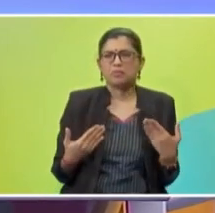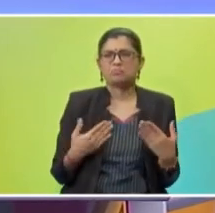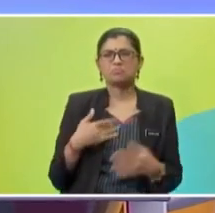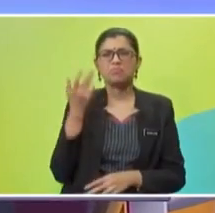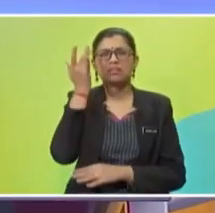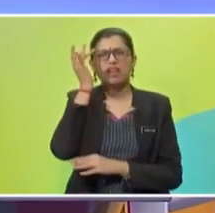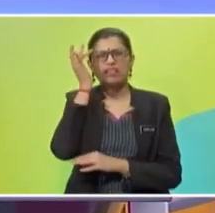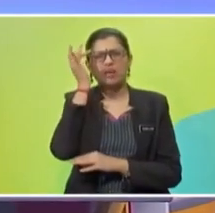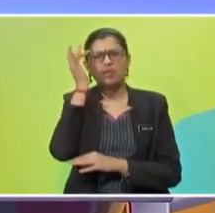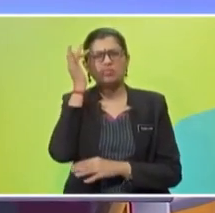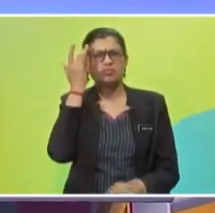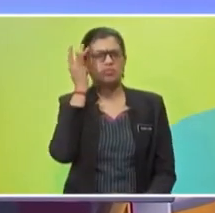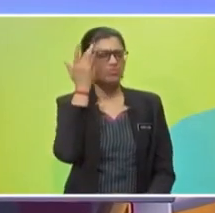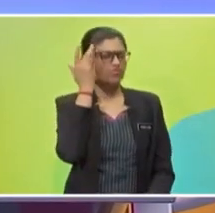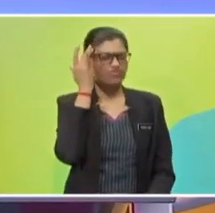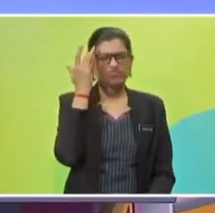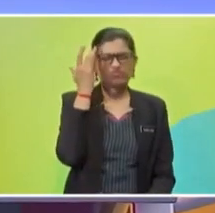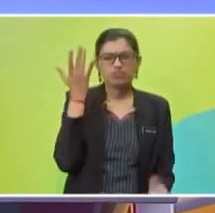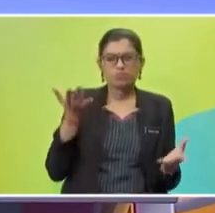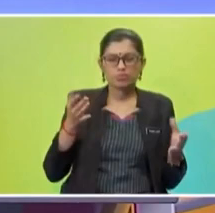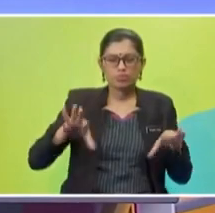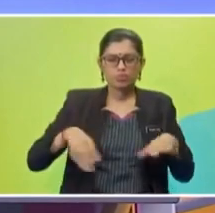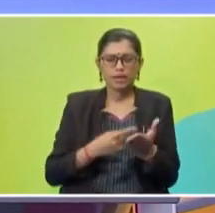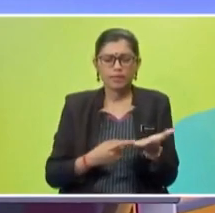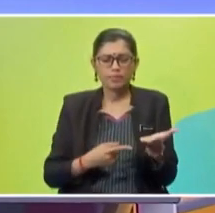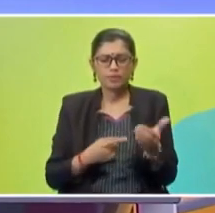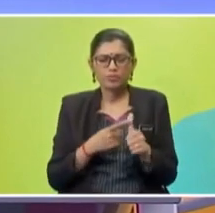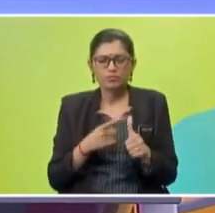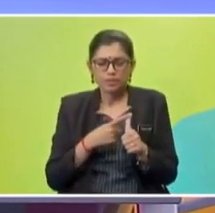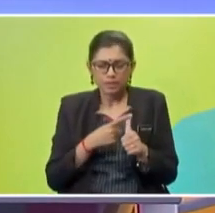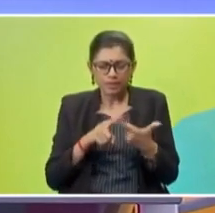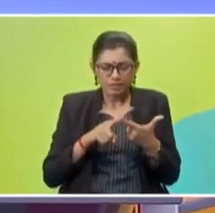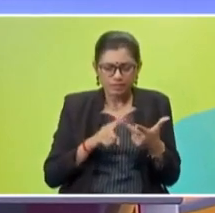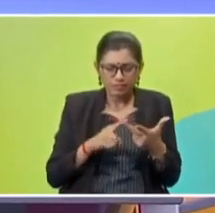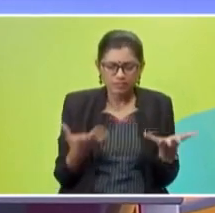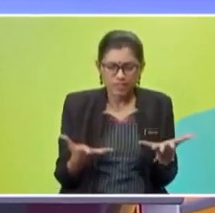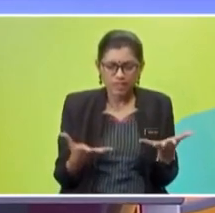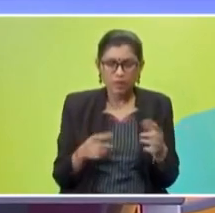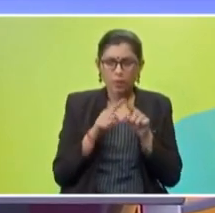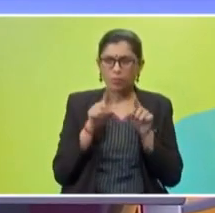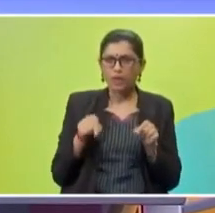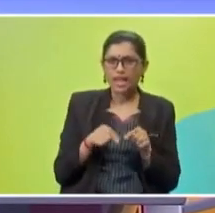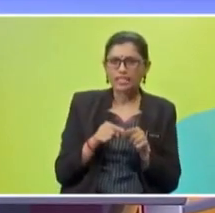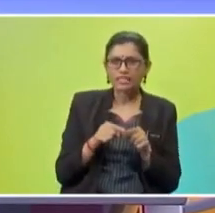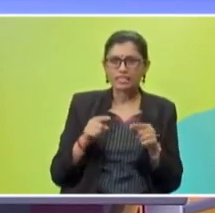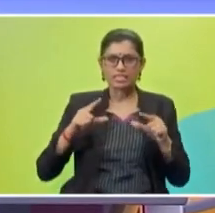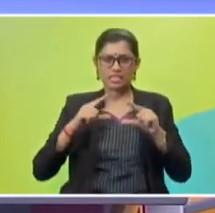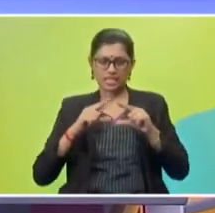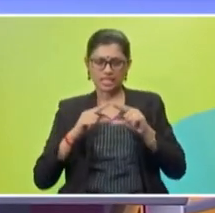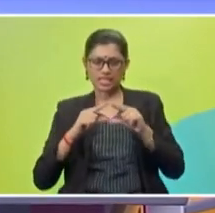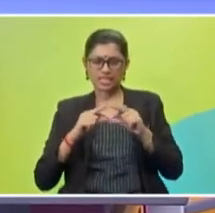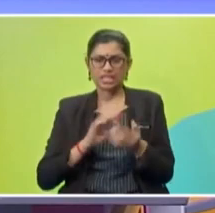event kurang Mahir dalam bidang nih kenapa untuk apa dulu atau pesta ke bentuk bulat ke ah kita bulatin melayani